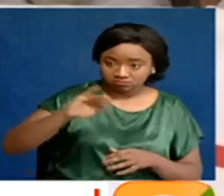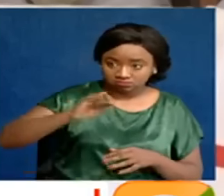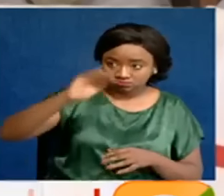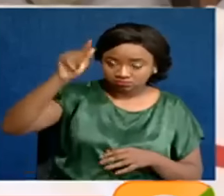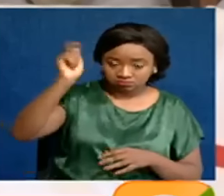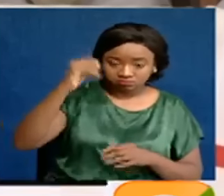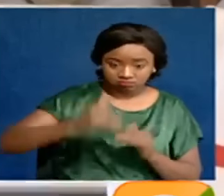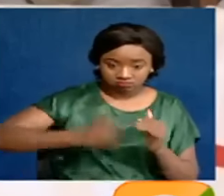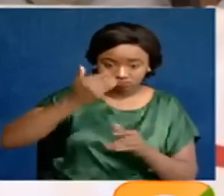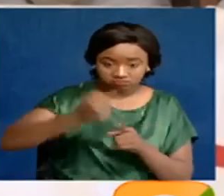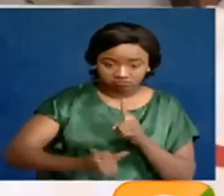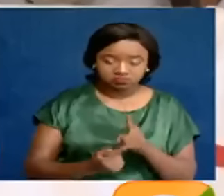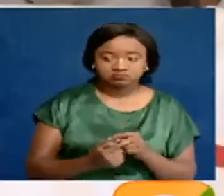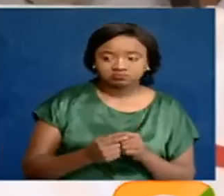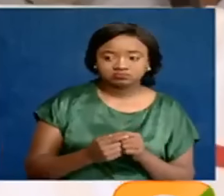the political movement